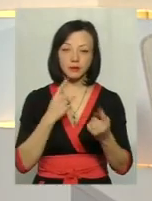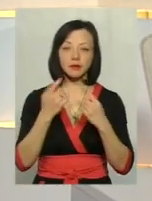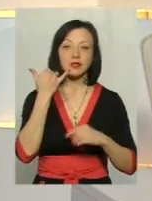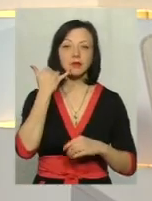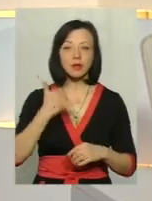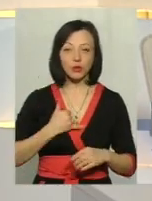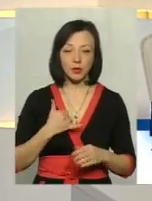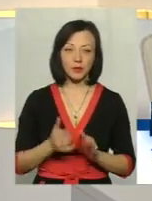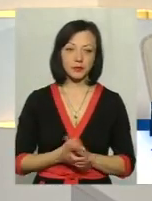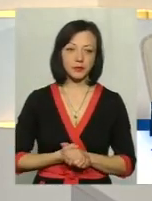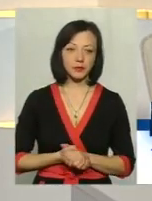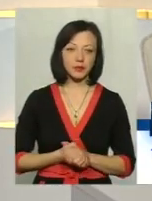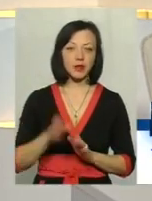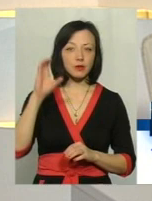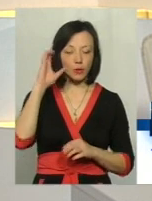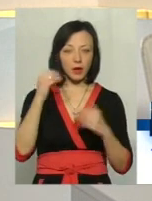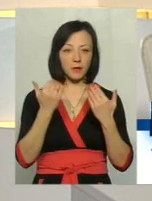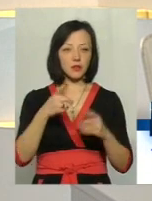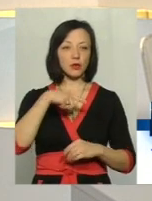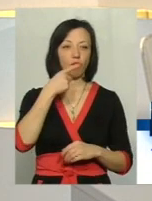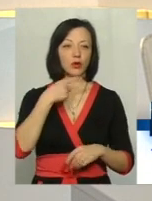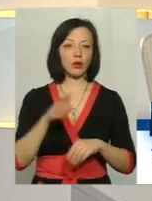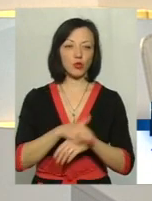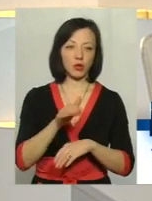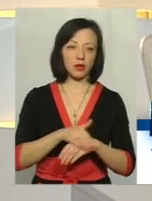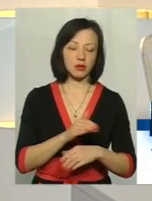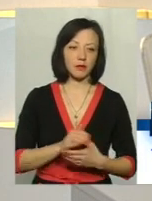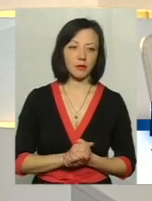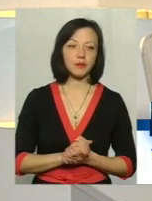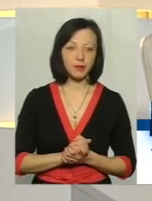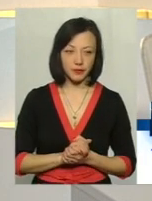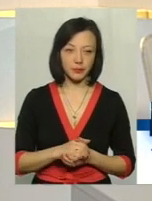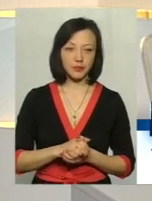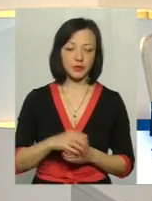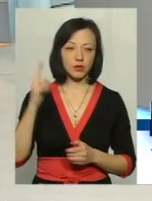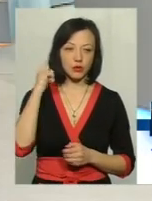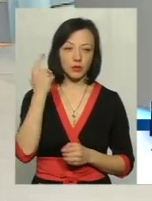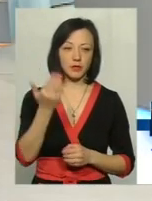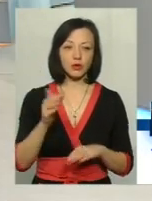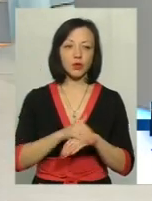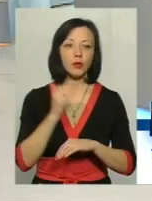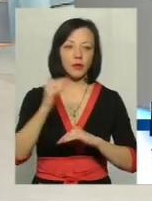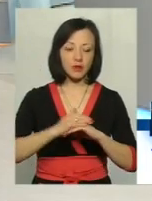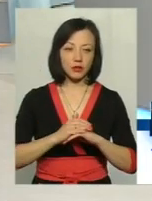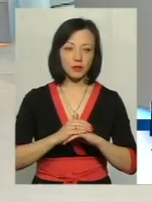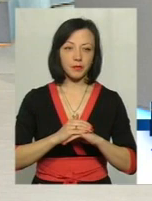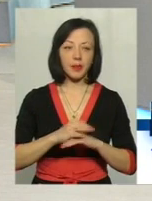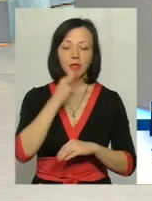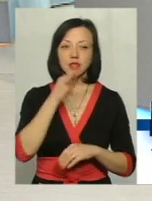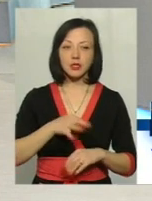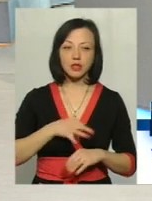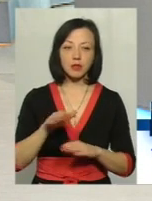дзвінки 619060. Слухаємо вас. Говоріть, будь ласка. Алло. Ми чуємо вас. Добрий вечір. Добрий вечір.